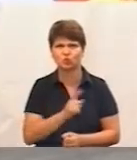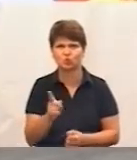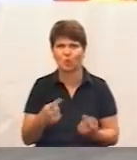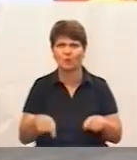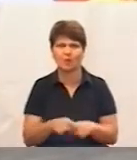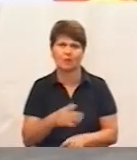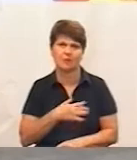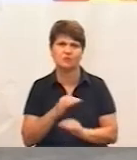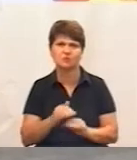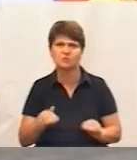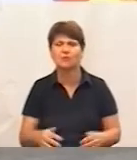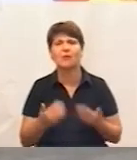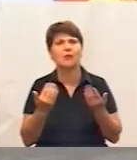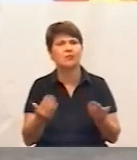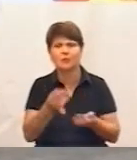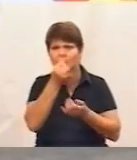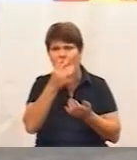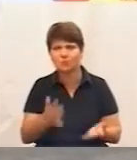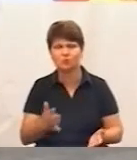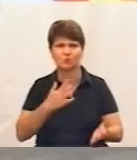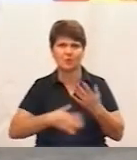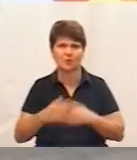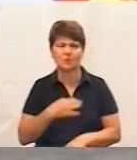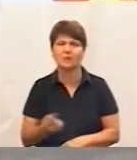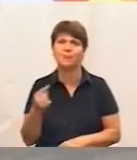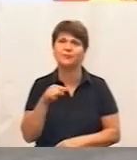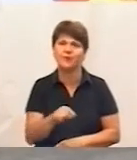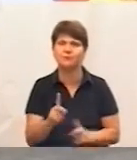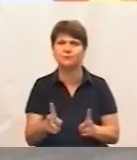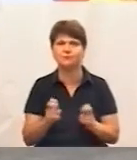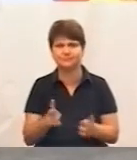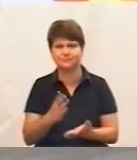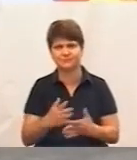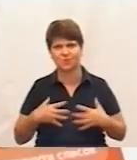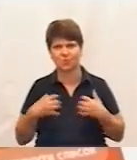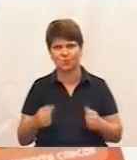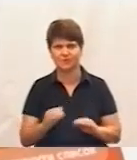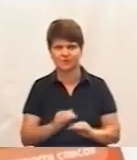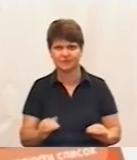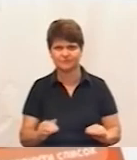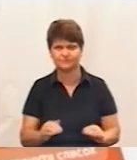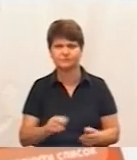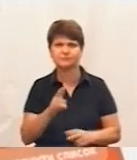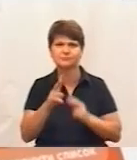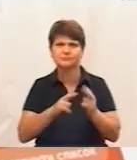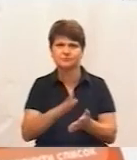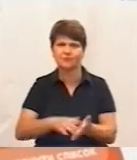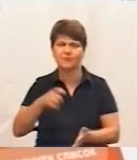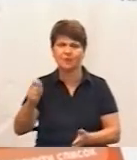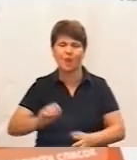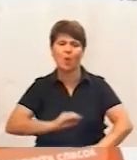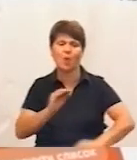такі наші дітки, вони не можуть радіти тим радощам, таким, що як є здорових діток. Петиція з проханням облаштувати у